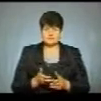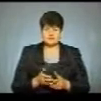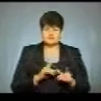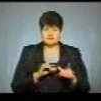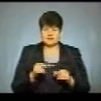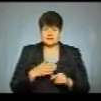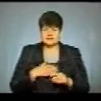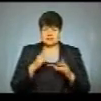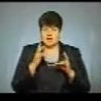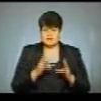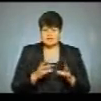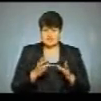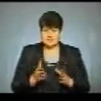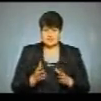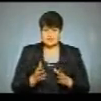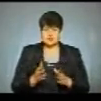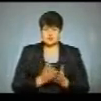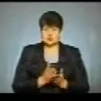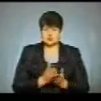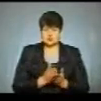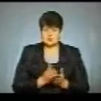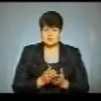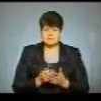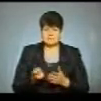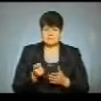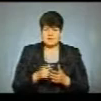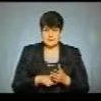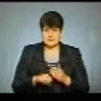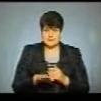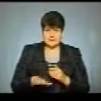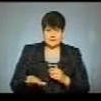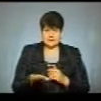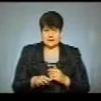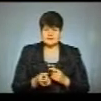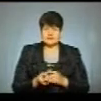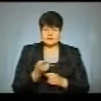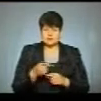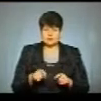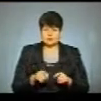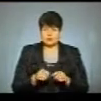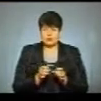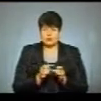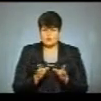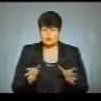Виїхала наша аварійна диспетчерська служба, перекрили ділянку, на якій виникло пошкодження,